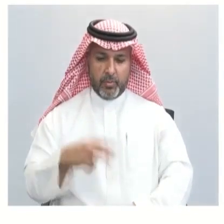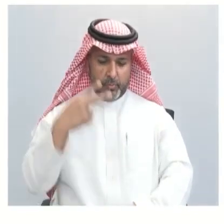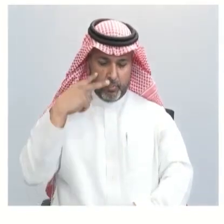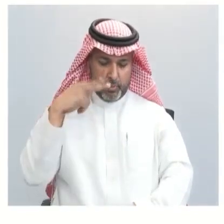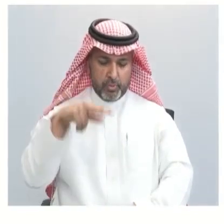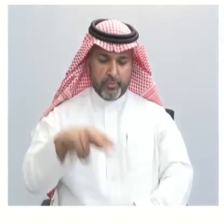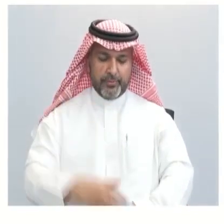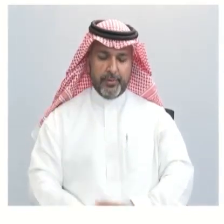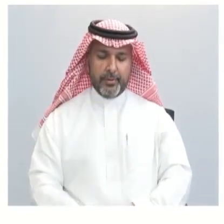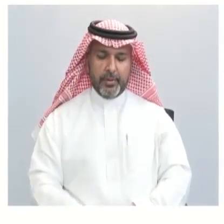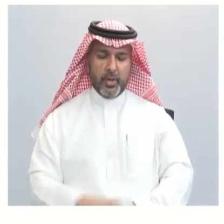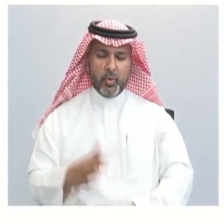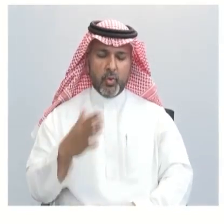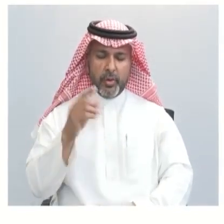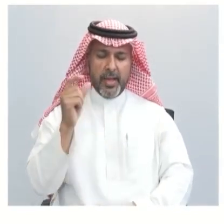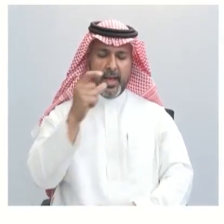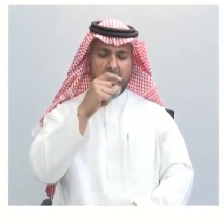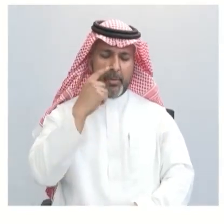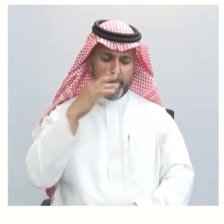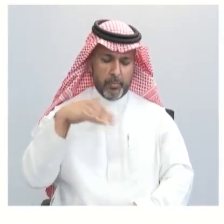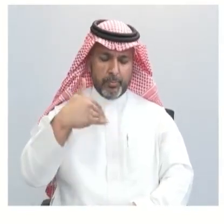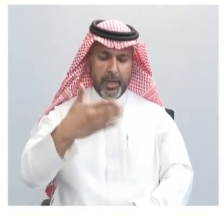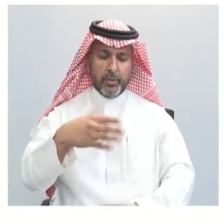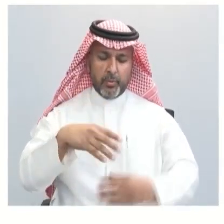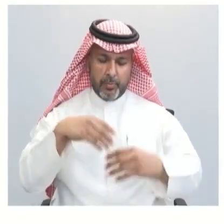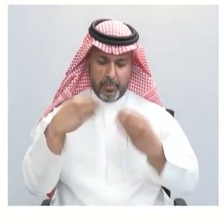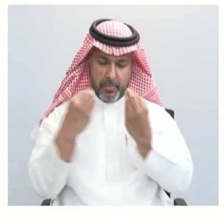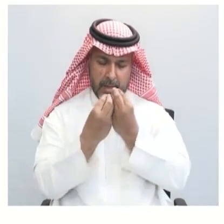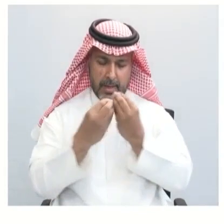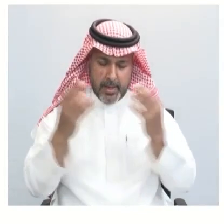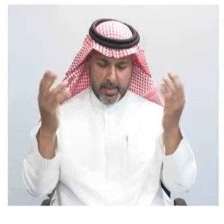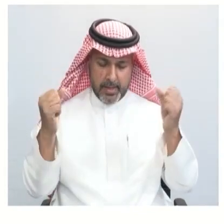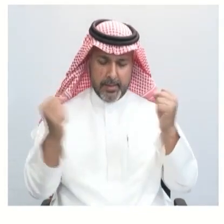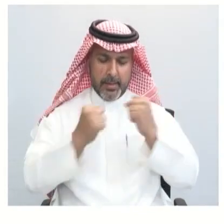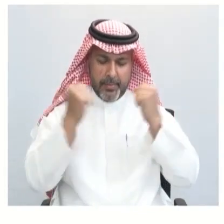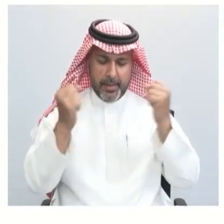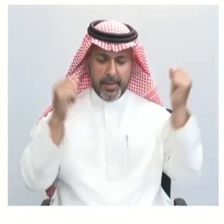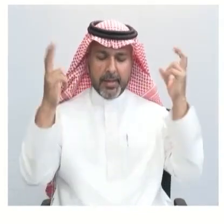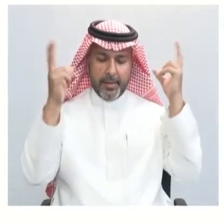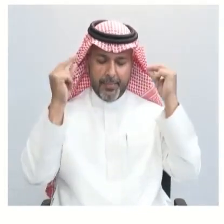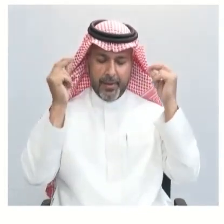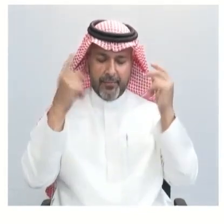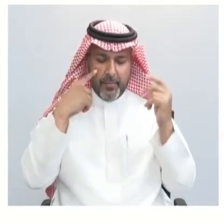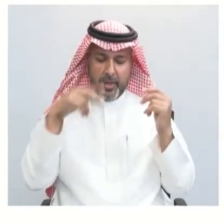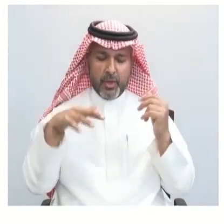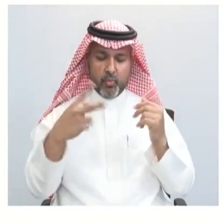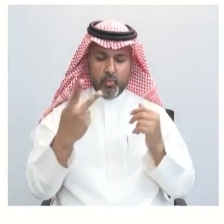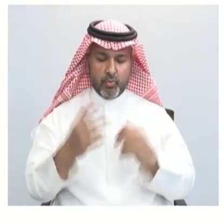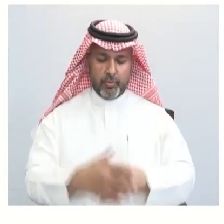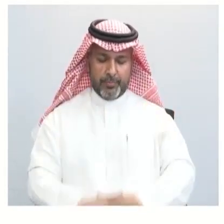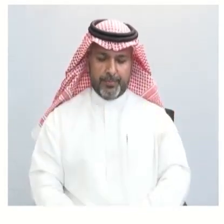التقارب وخط التقارب الراسي وخط التقارب الافقي وداله المقلوب والقطع